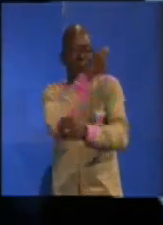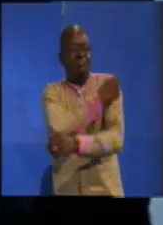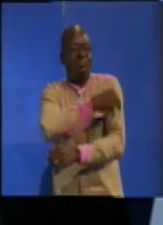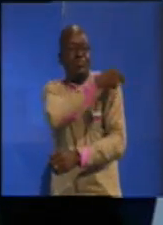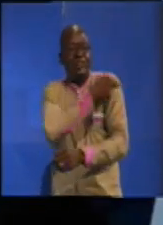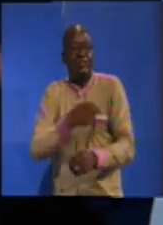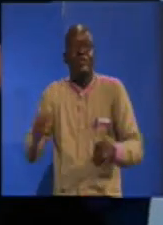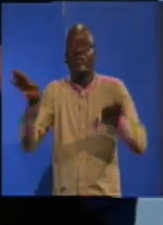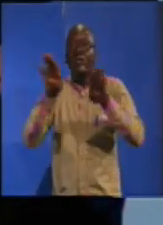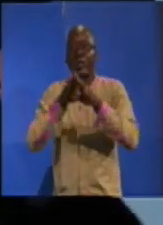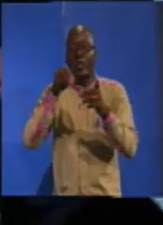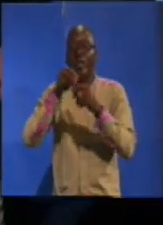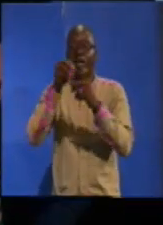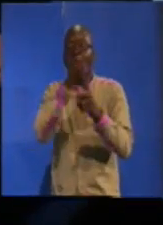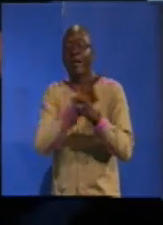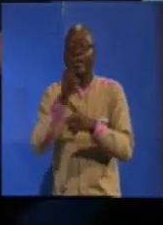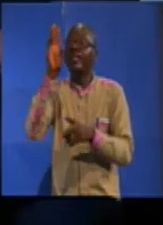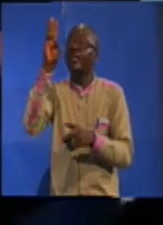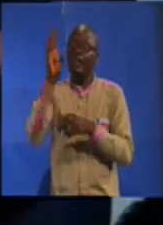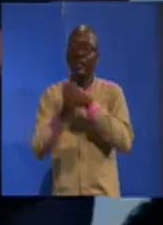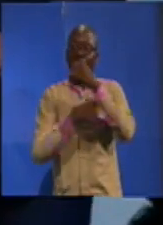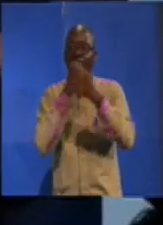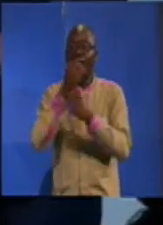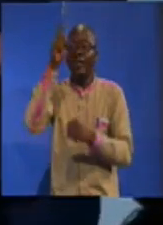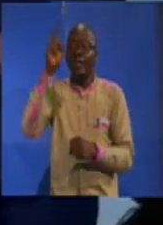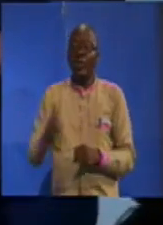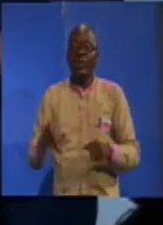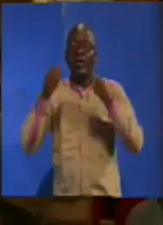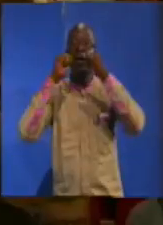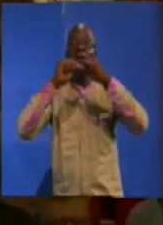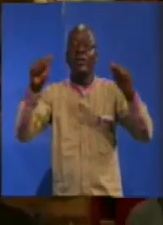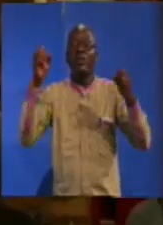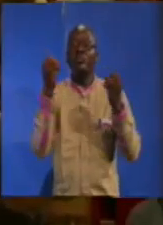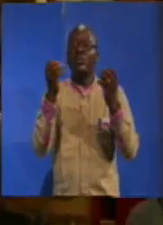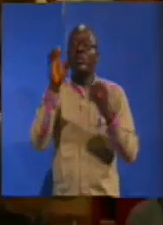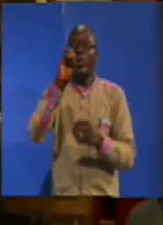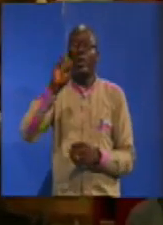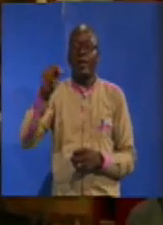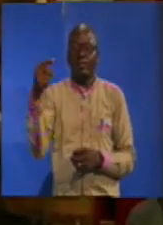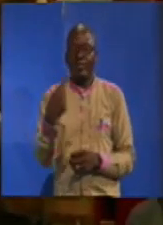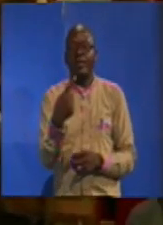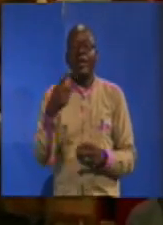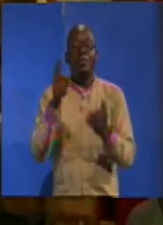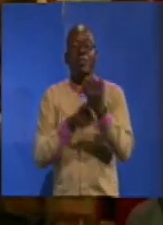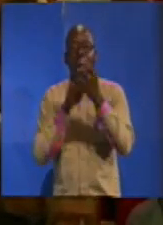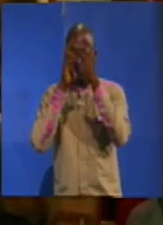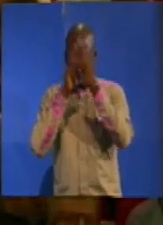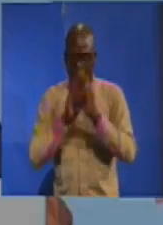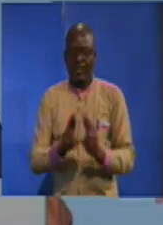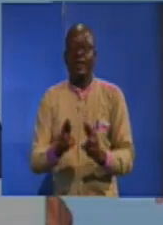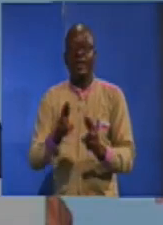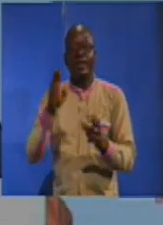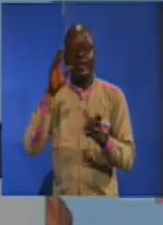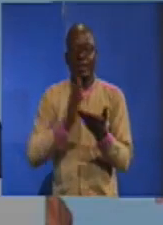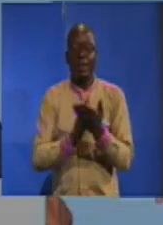de Tora, où il était détenu depuis 6 ans dans des conditions dénoncées par nombre d'ONG. L'un des premiers à lui avoir rendu hommage a été Recep Tayyip